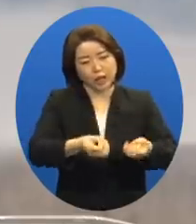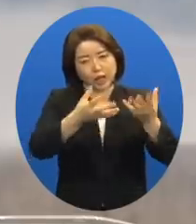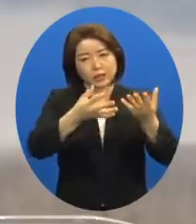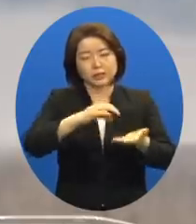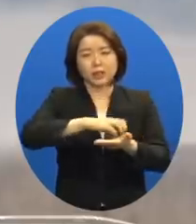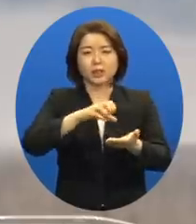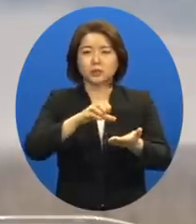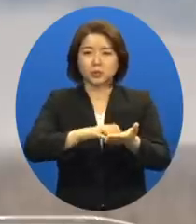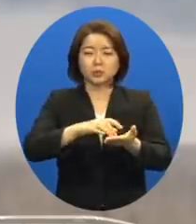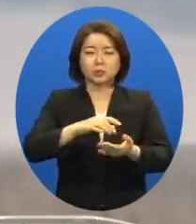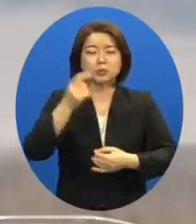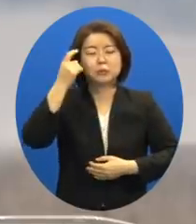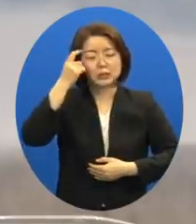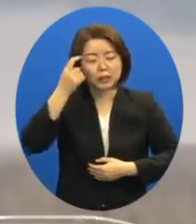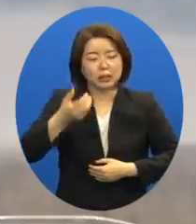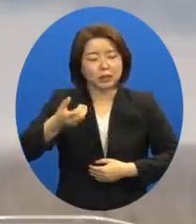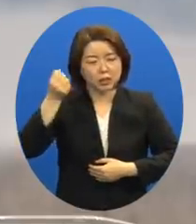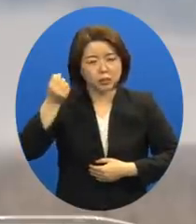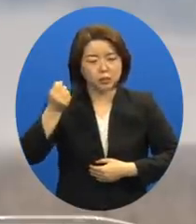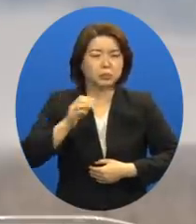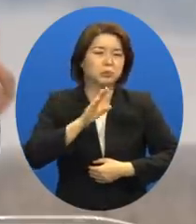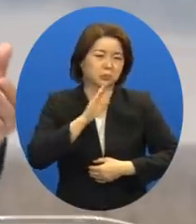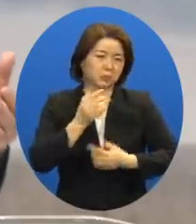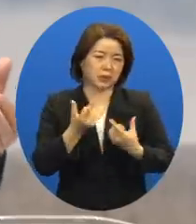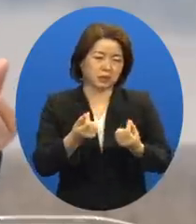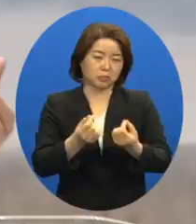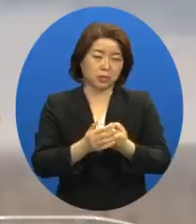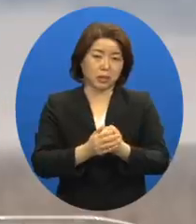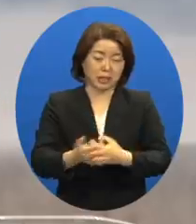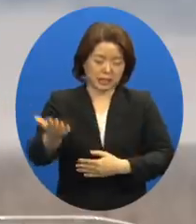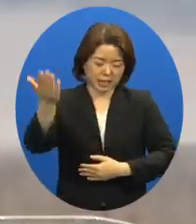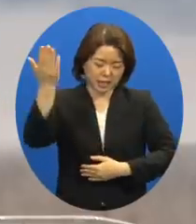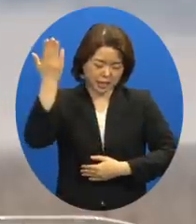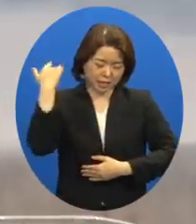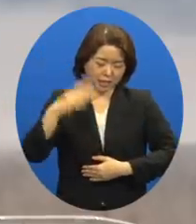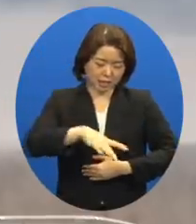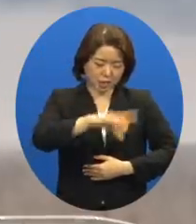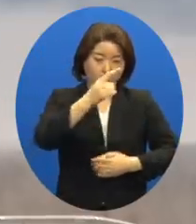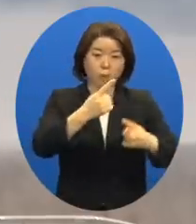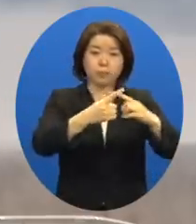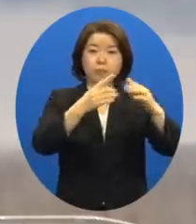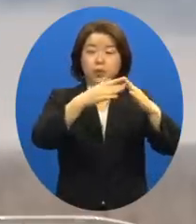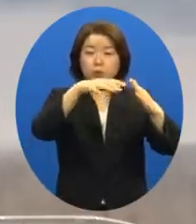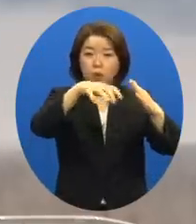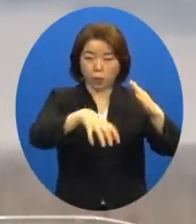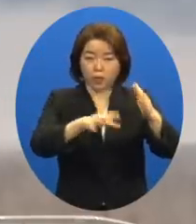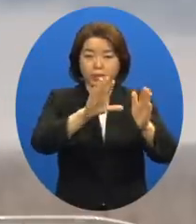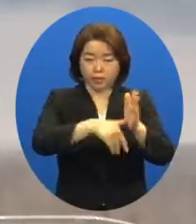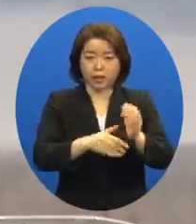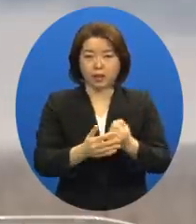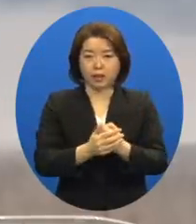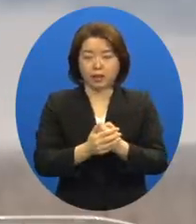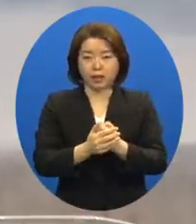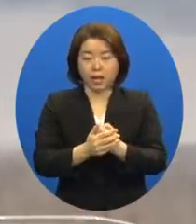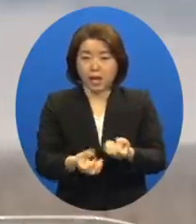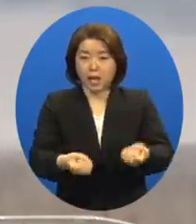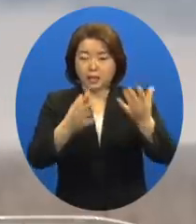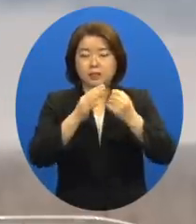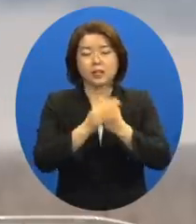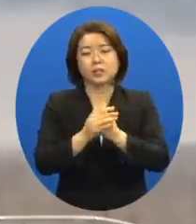치러지고 있는 것도 사실입니다. 초대교회 당시 때에 그들은 절기가 부활절 하나밖에